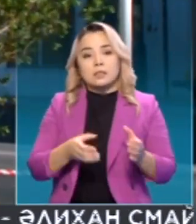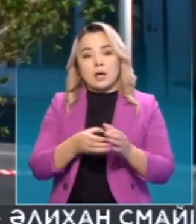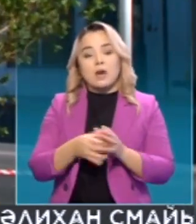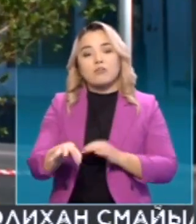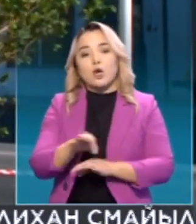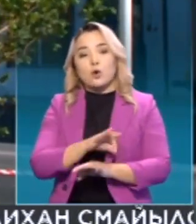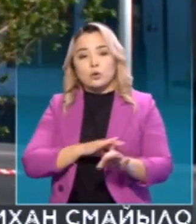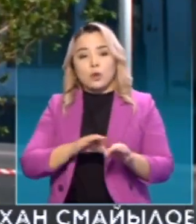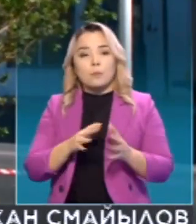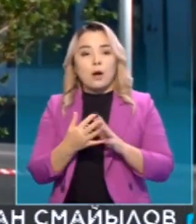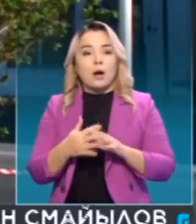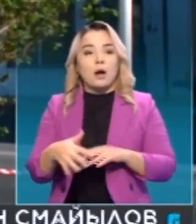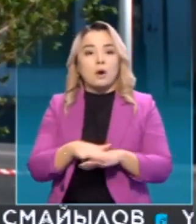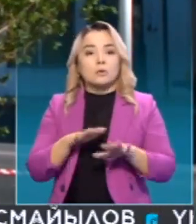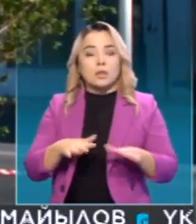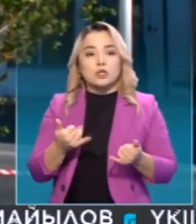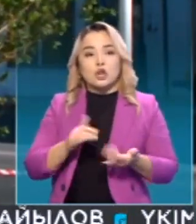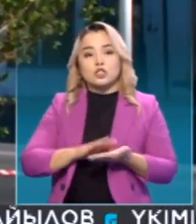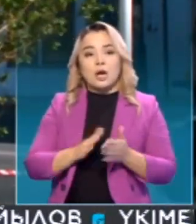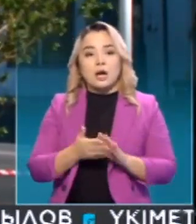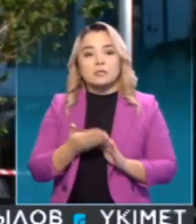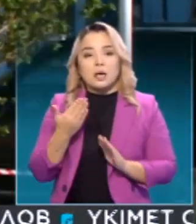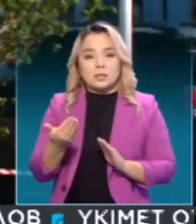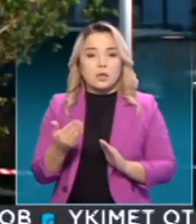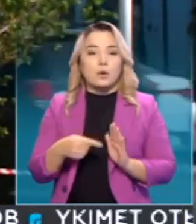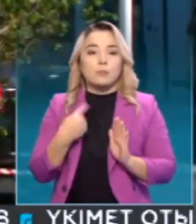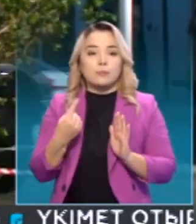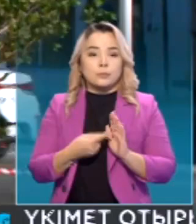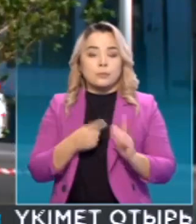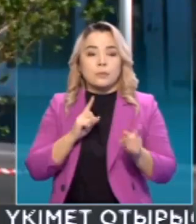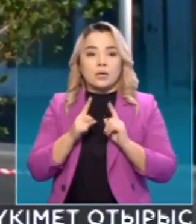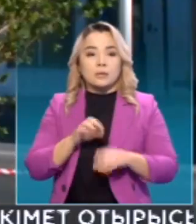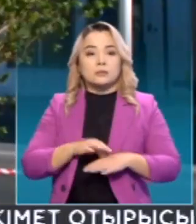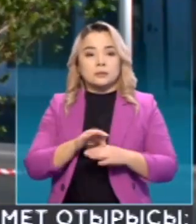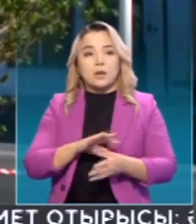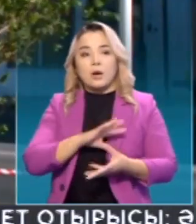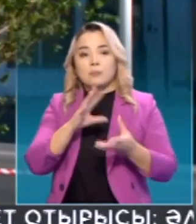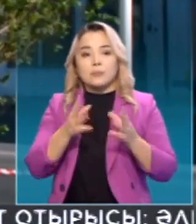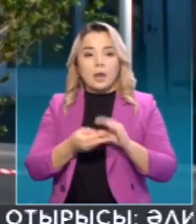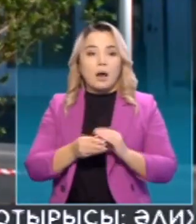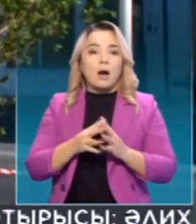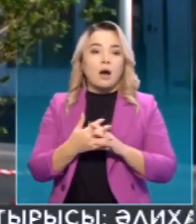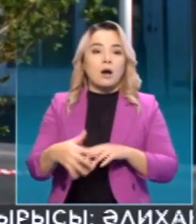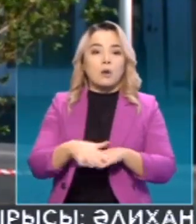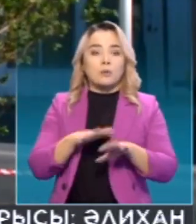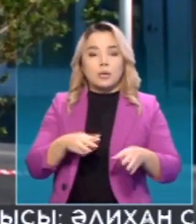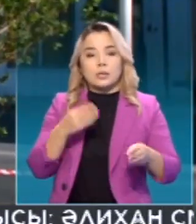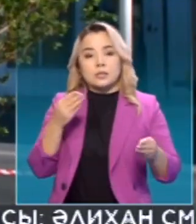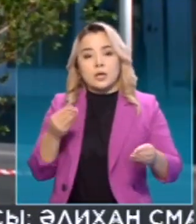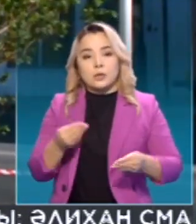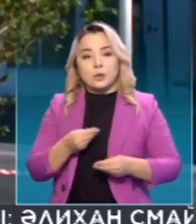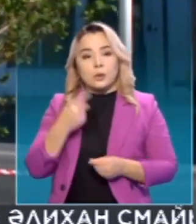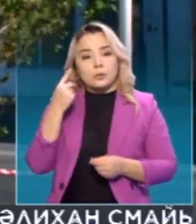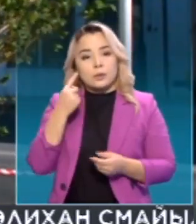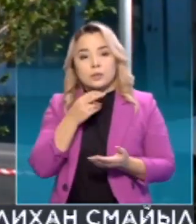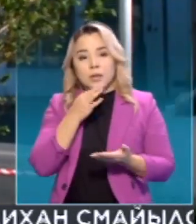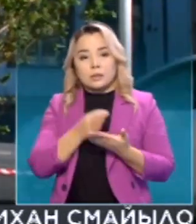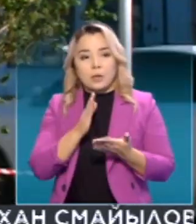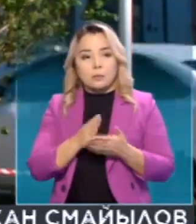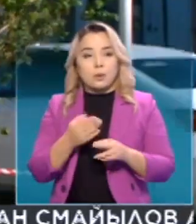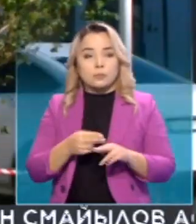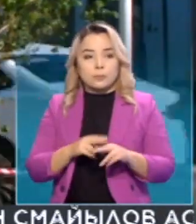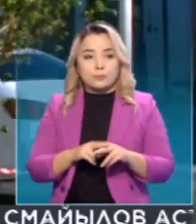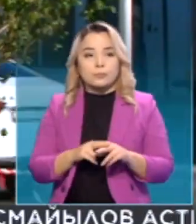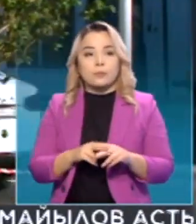инфрақұрылым, ауылдың қазіргі жағдайын мәселесін көтергені барша осы ауылдықтардың көңілінен шықты деп айтуға болады. Өйткені қазір шынын айту